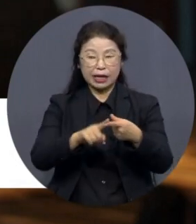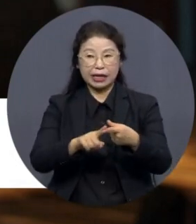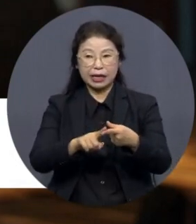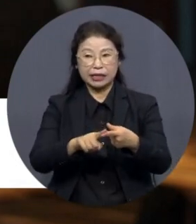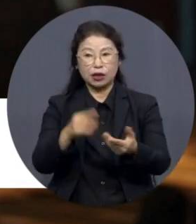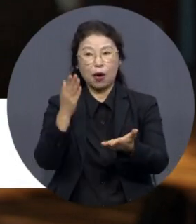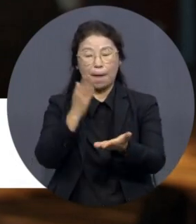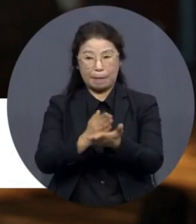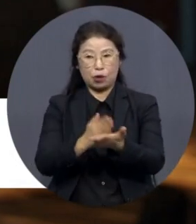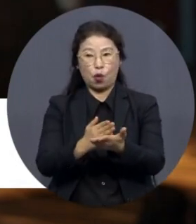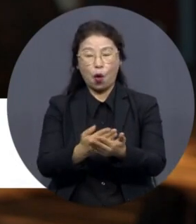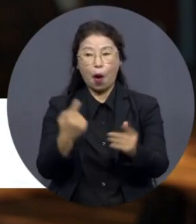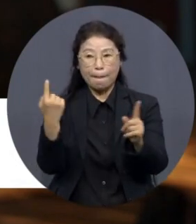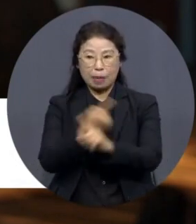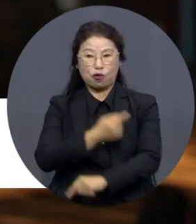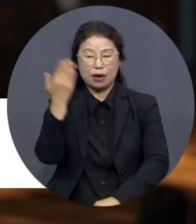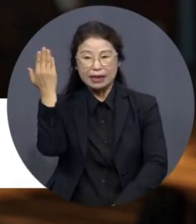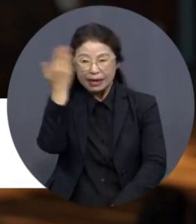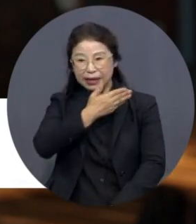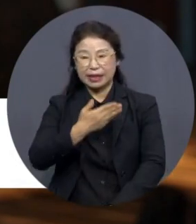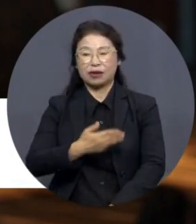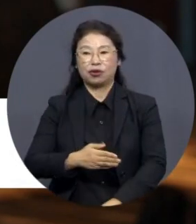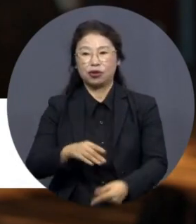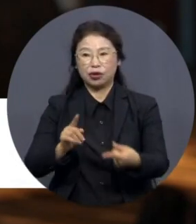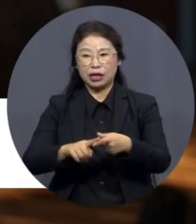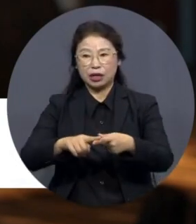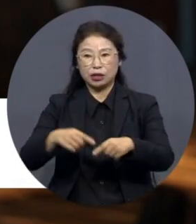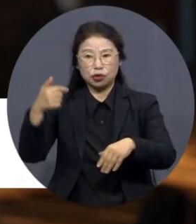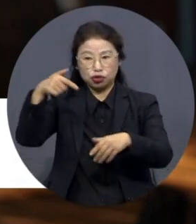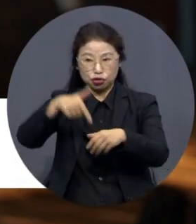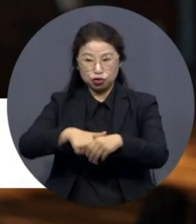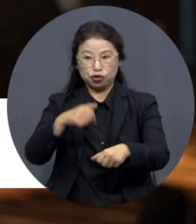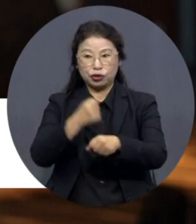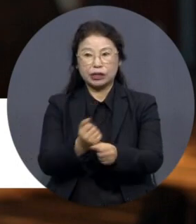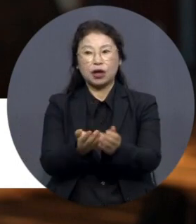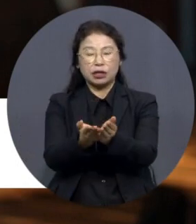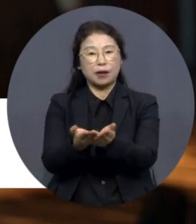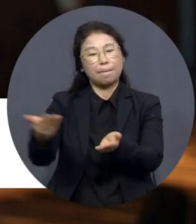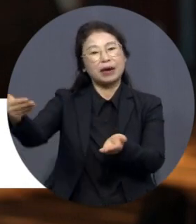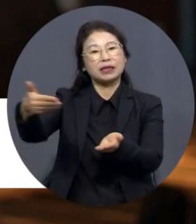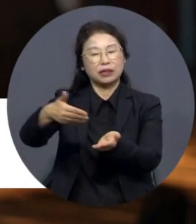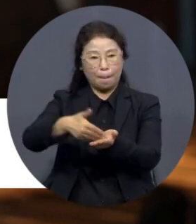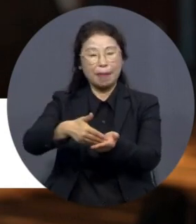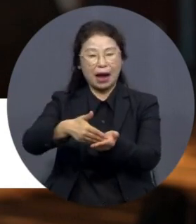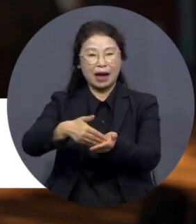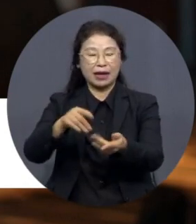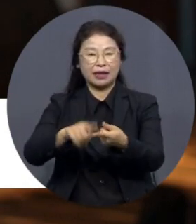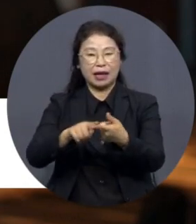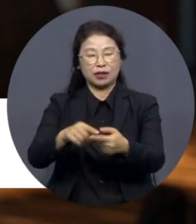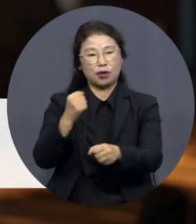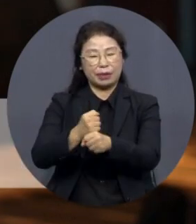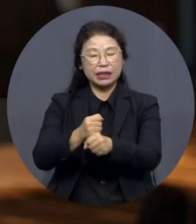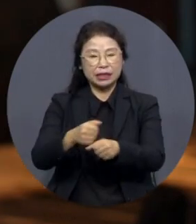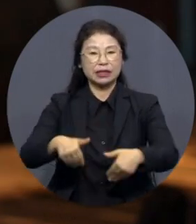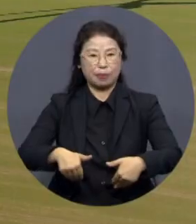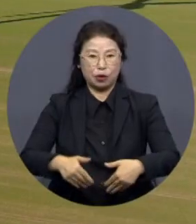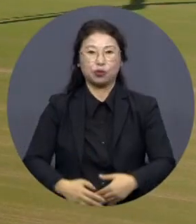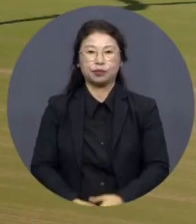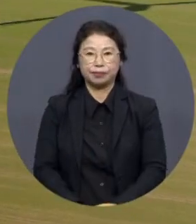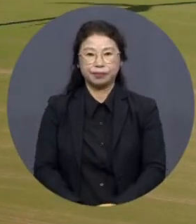then they need to bunker more often. And then the vision is that we can produce these fuels on Bornholm and then bunker